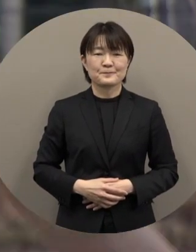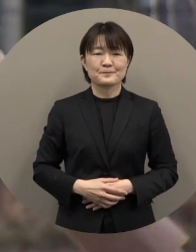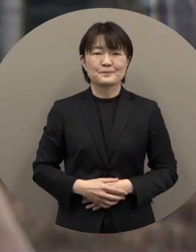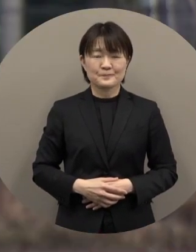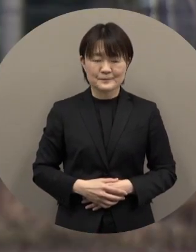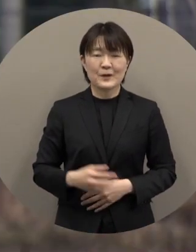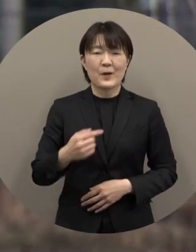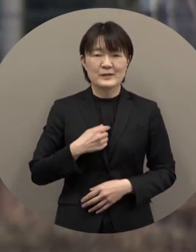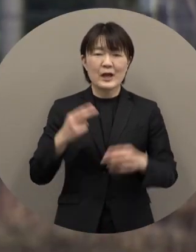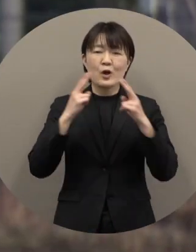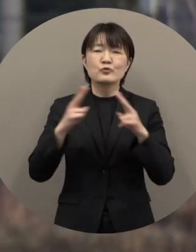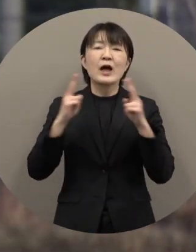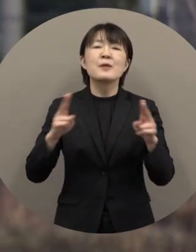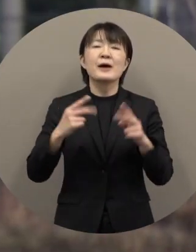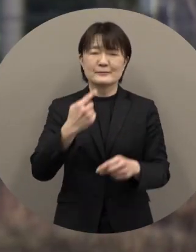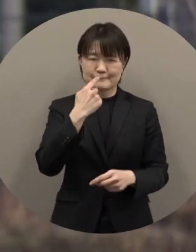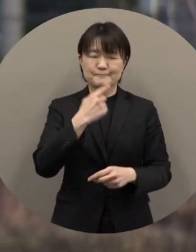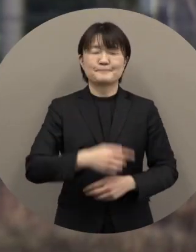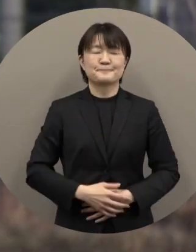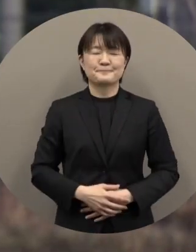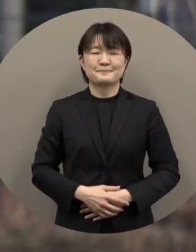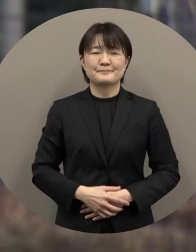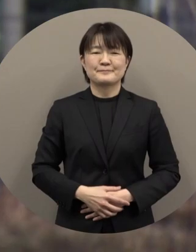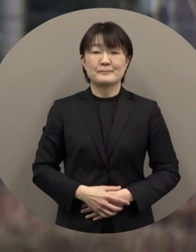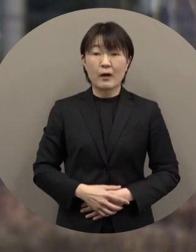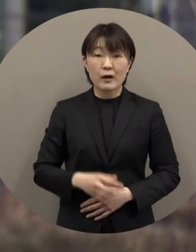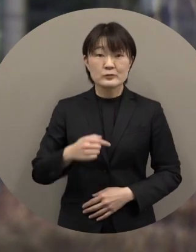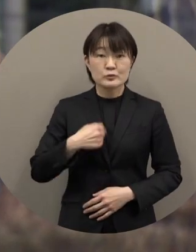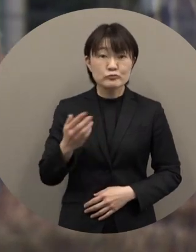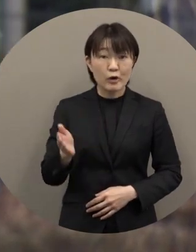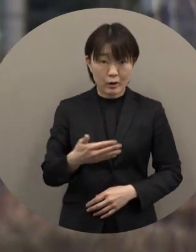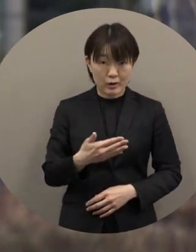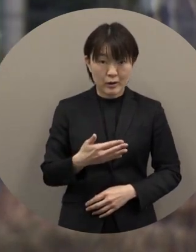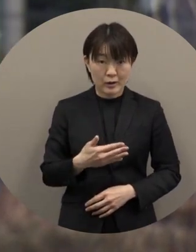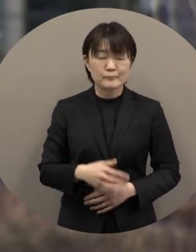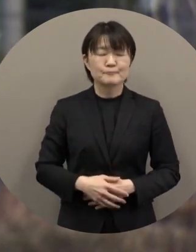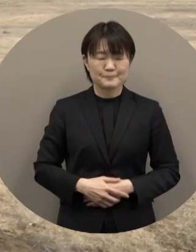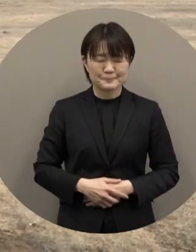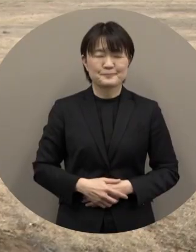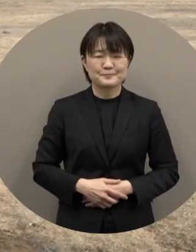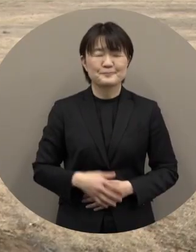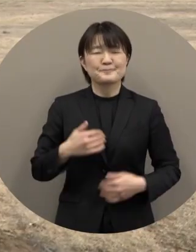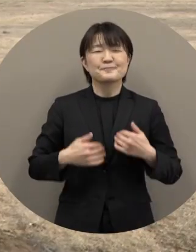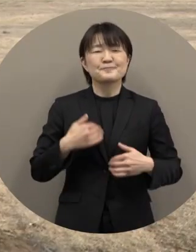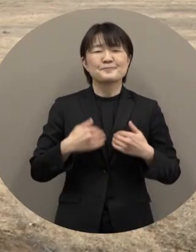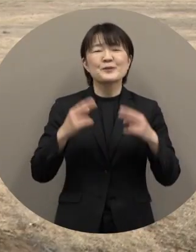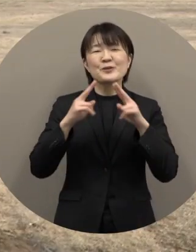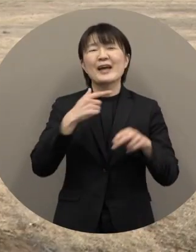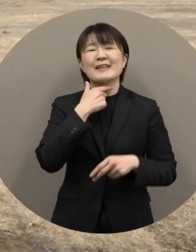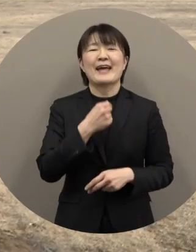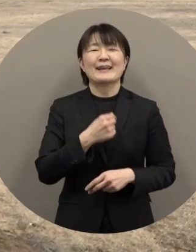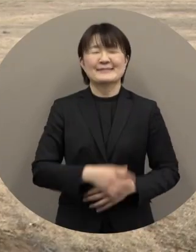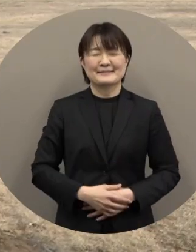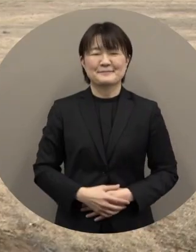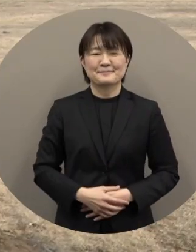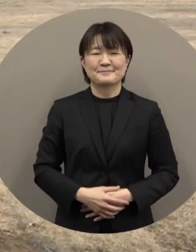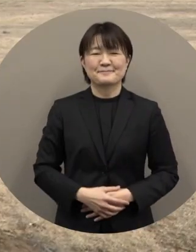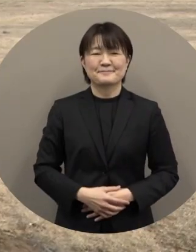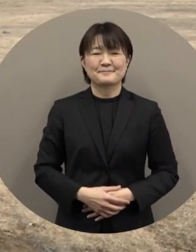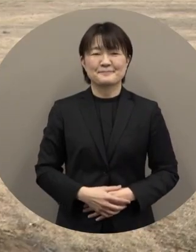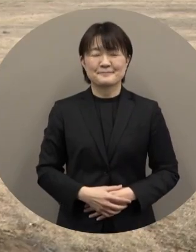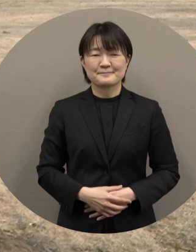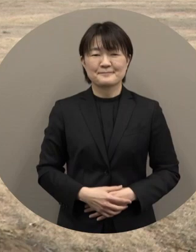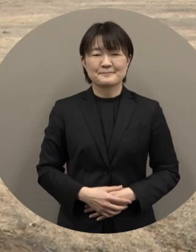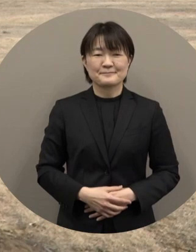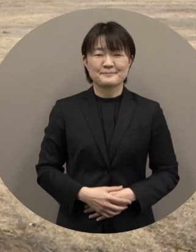じゃあ一曲歌わせてもらおうと思います。 今日は自ら 気分がもう乗っちゃって。 いや今日はお願いしようかな。 はい、歌わせてもらいます。 お